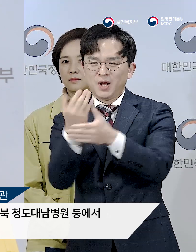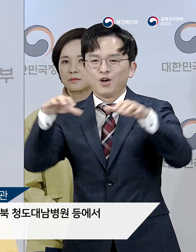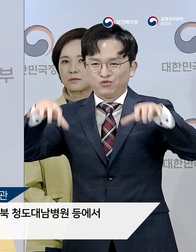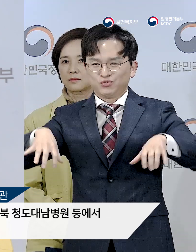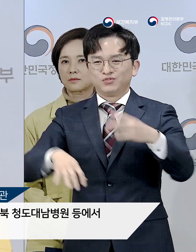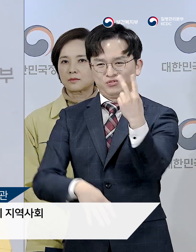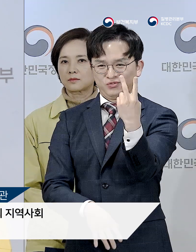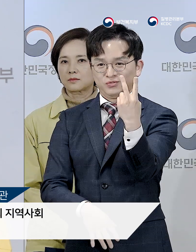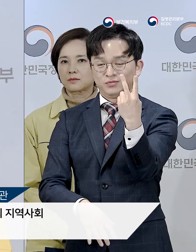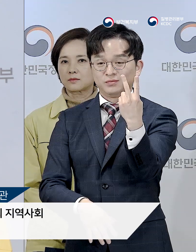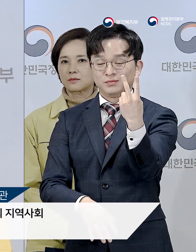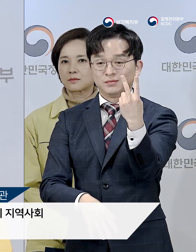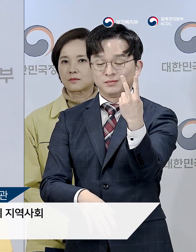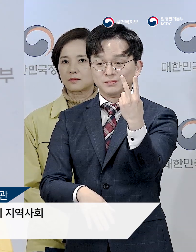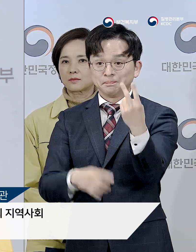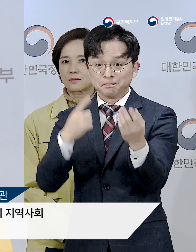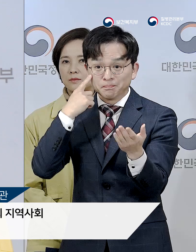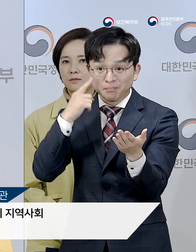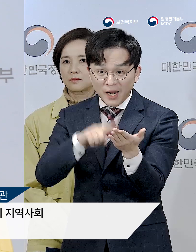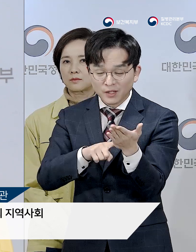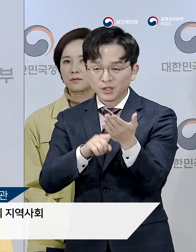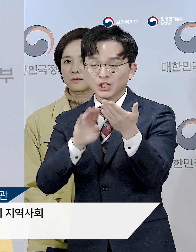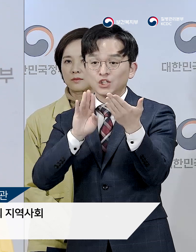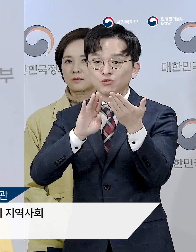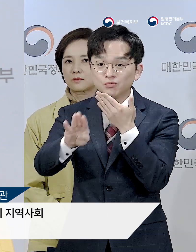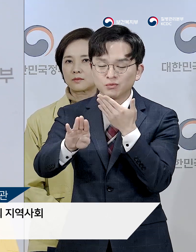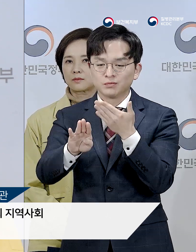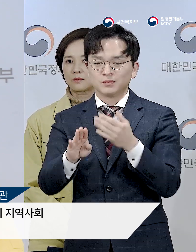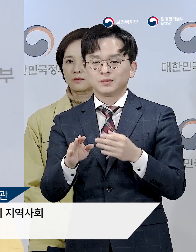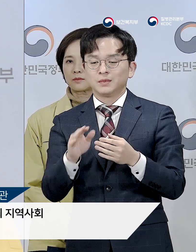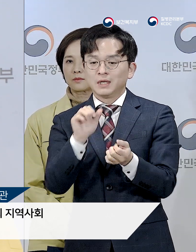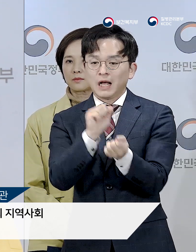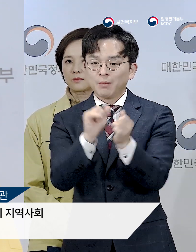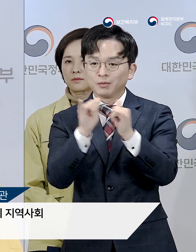후 신속하게 접촉자를 찾아 격리를 하며